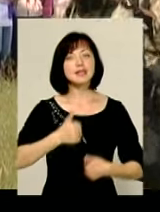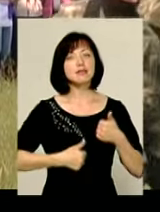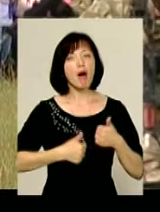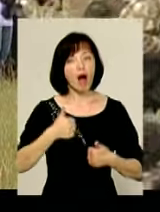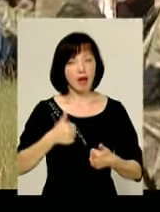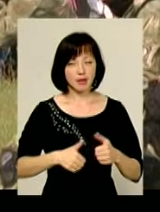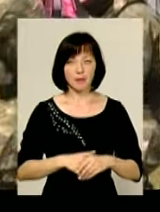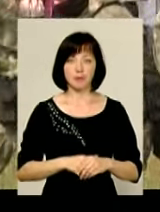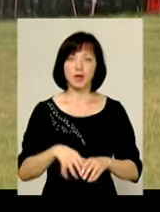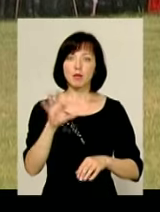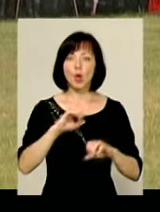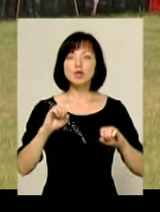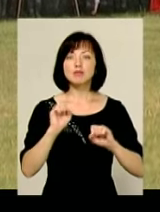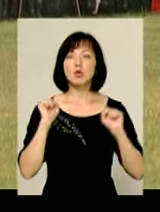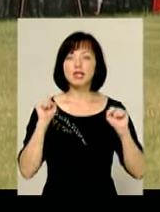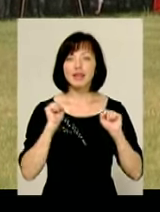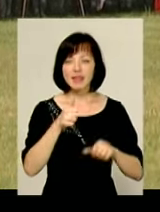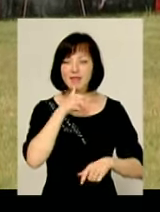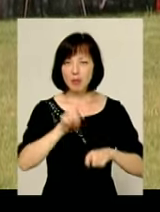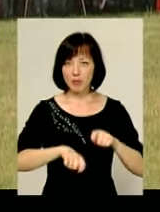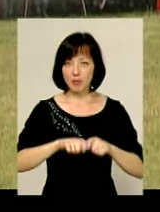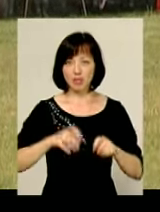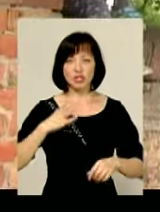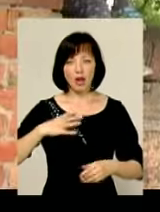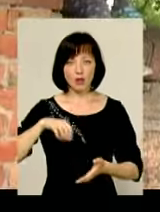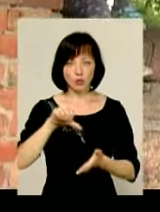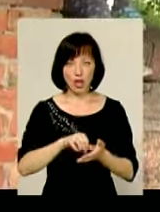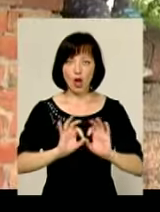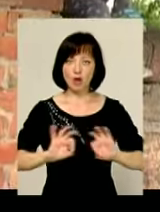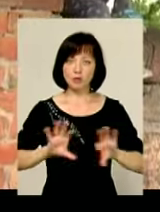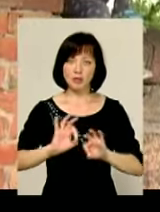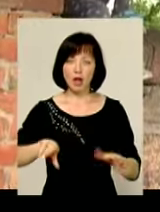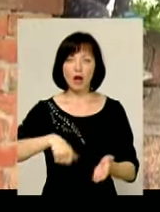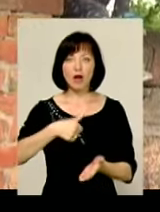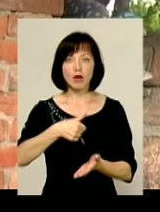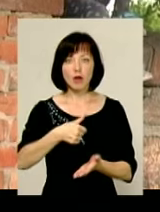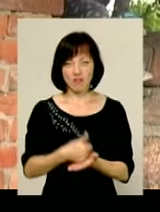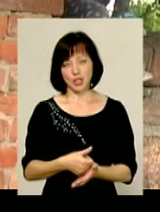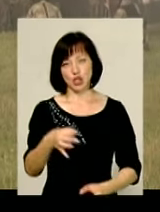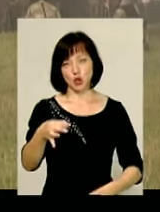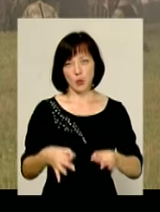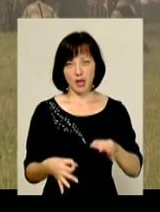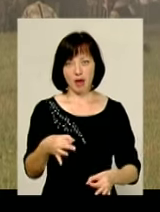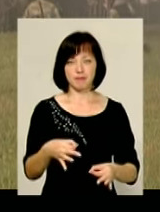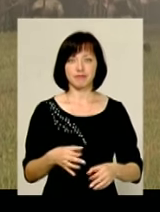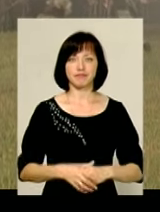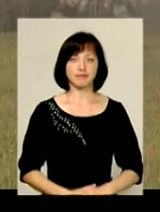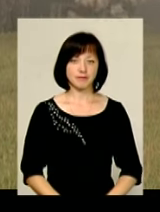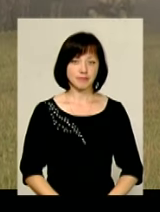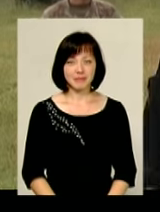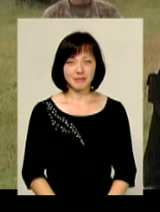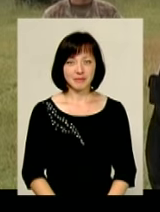змаганнях. Про спортивні випробування, які чекають на учасників патріотичної гри, розповідає її головний суддя Наталія